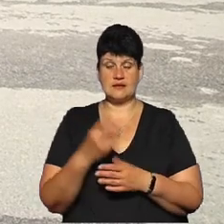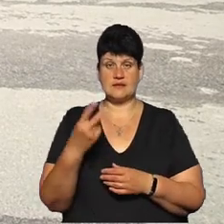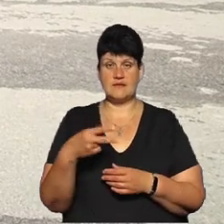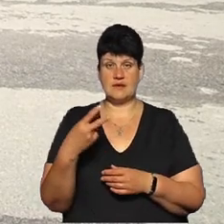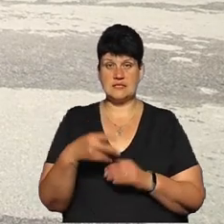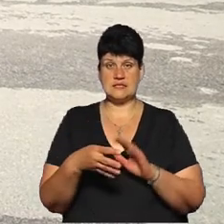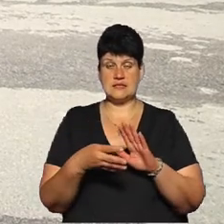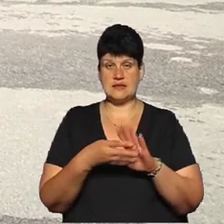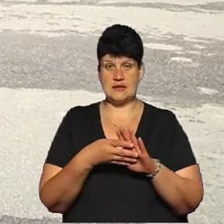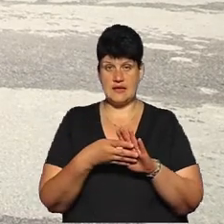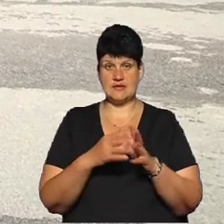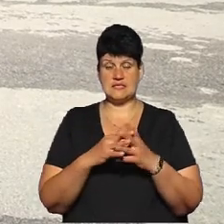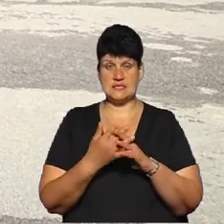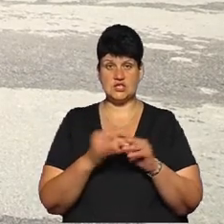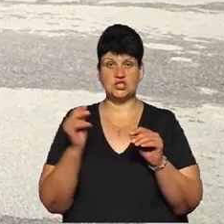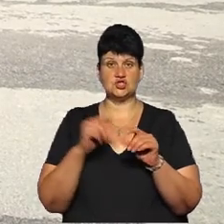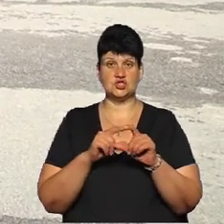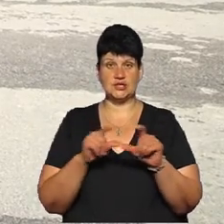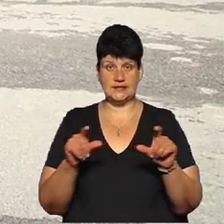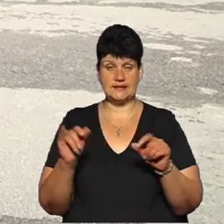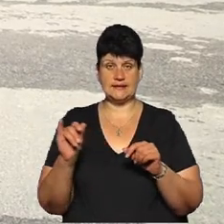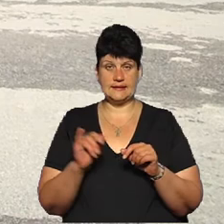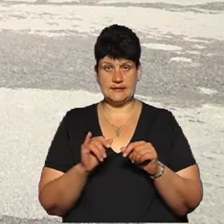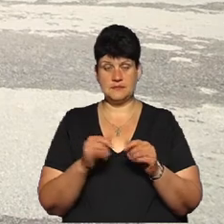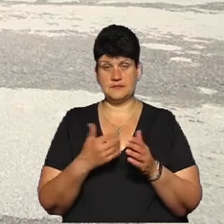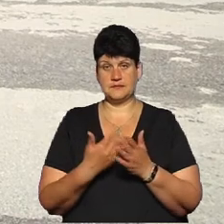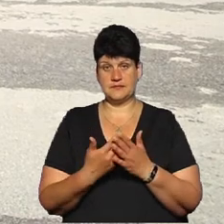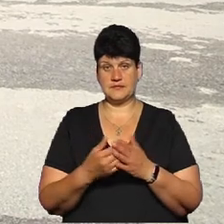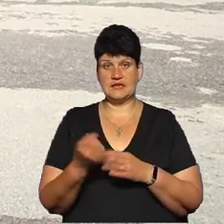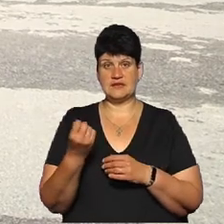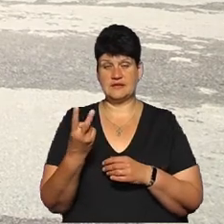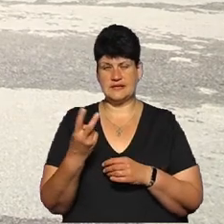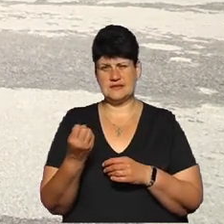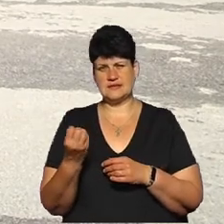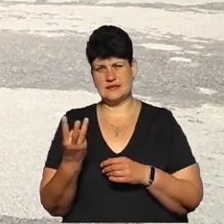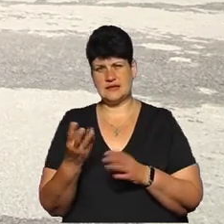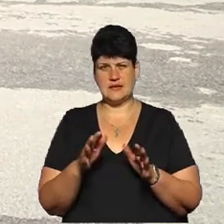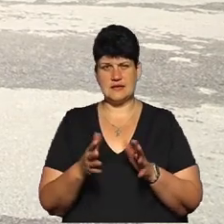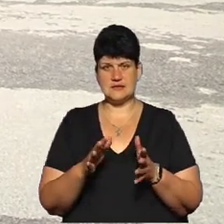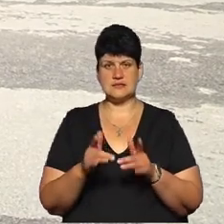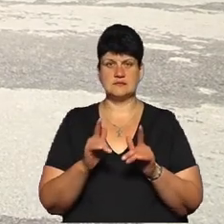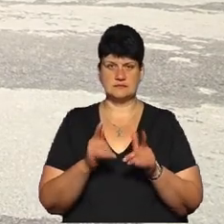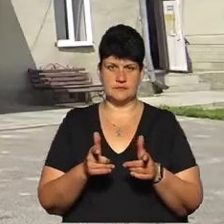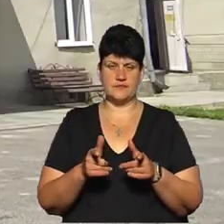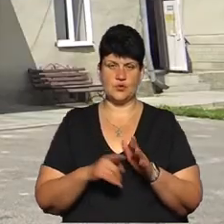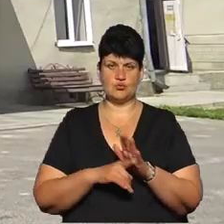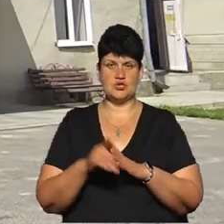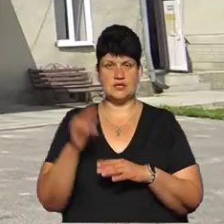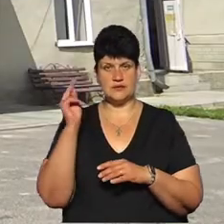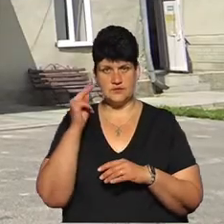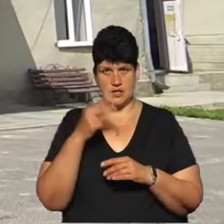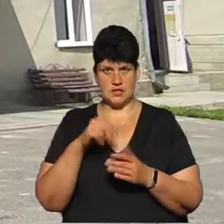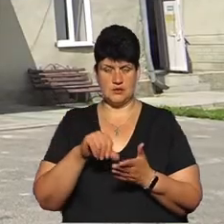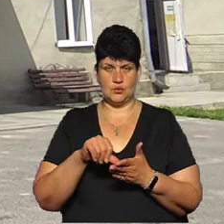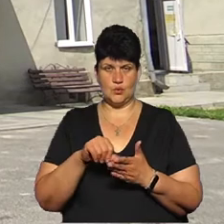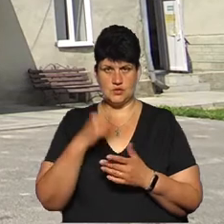29 сільських шкіл і орієнтовно 12-13 з них готові розпочати навчання в очній формі. На